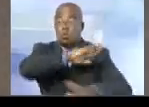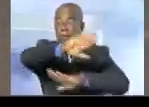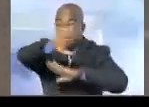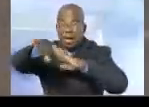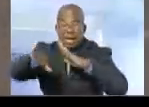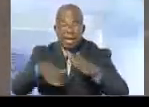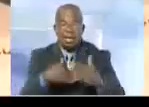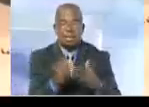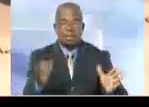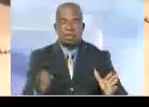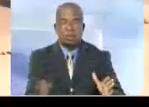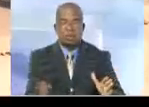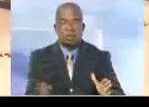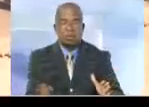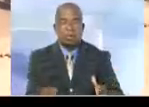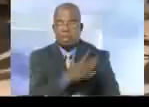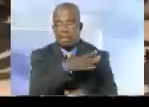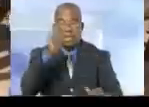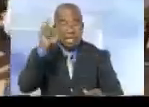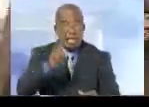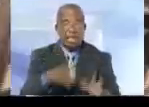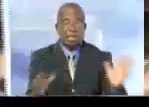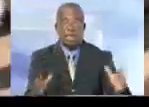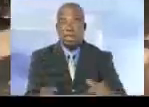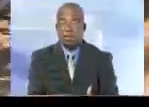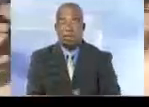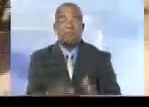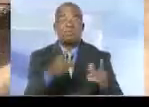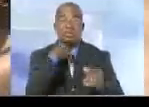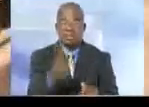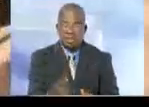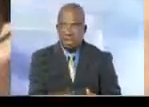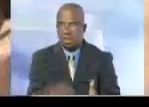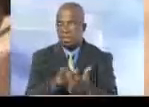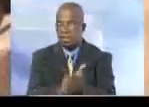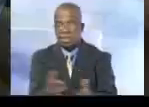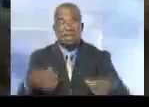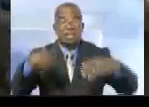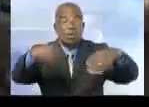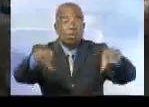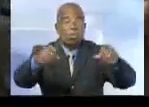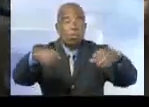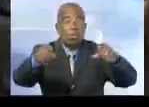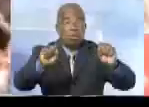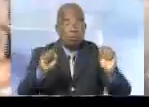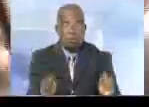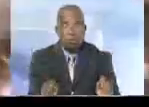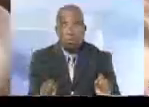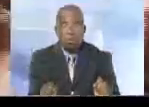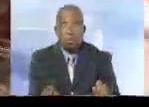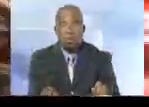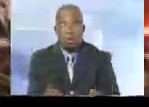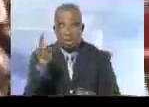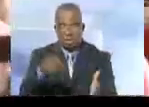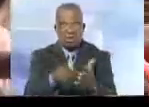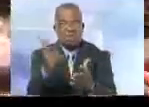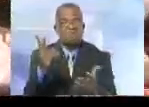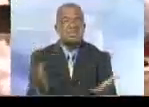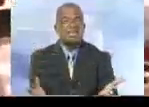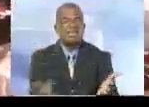propriétaires des engins à deux roues des zones ex-CNO d'être en règle. La direction des douanes vient de prolonger jusqu'au 31